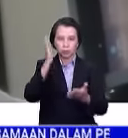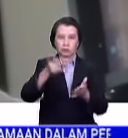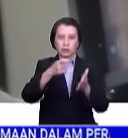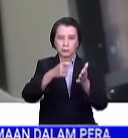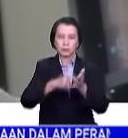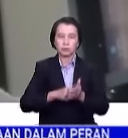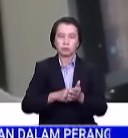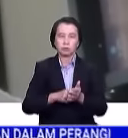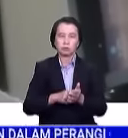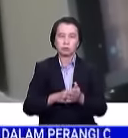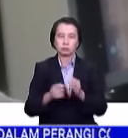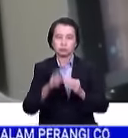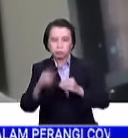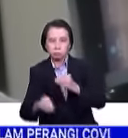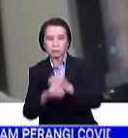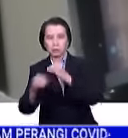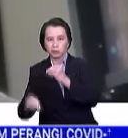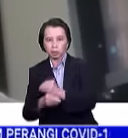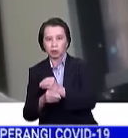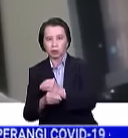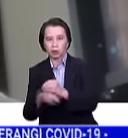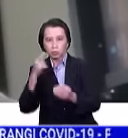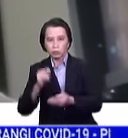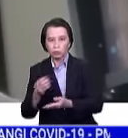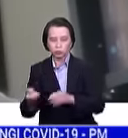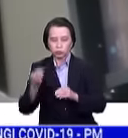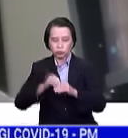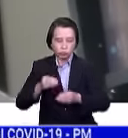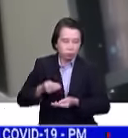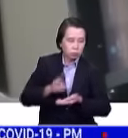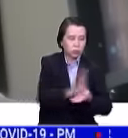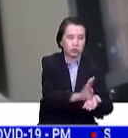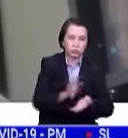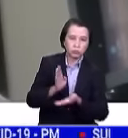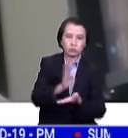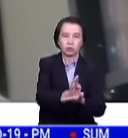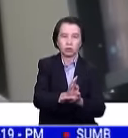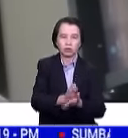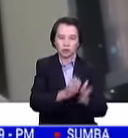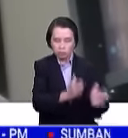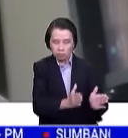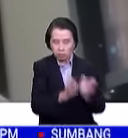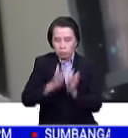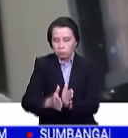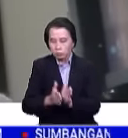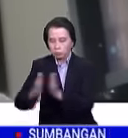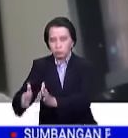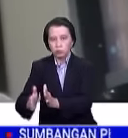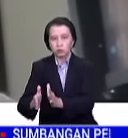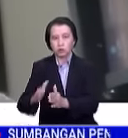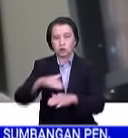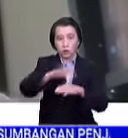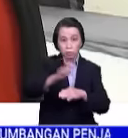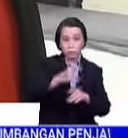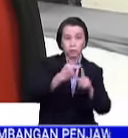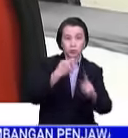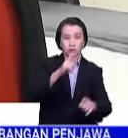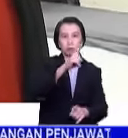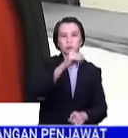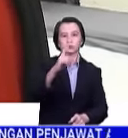memerlukan tambahan lagi untuk menampung tempoh yang melebihi dari 1 bulan.